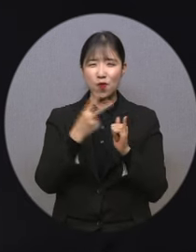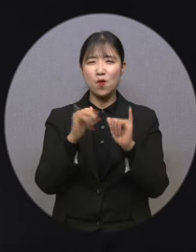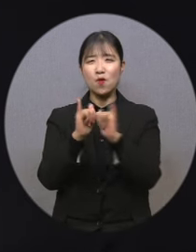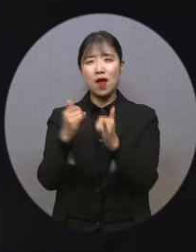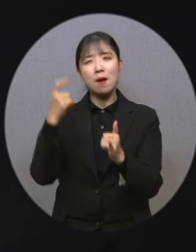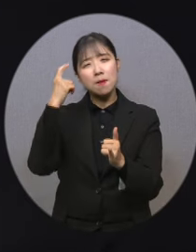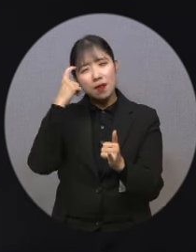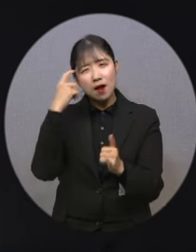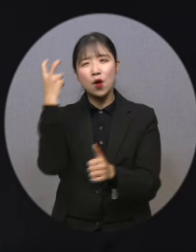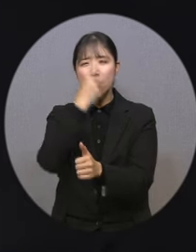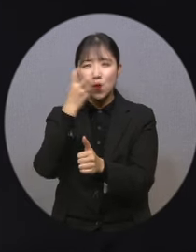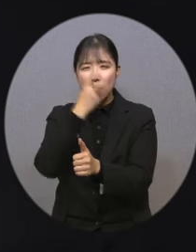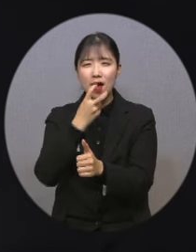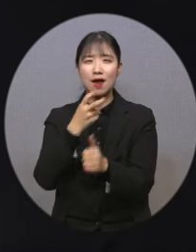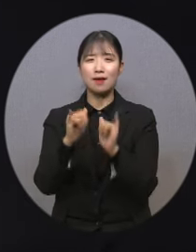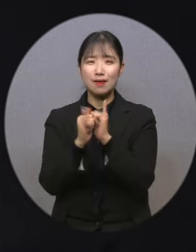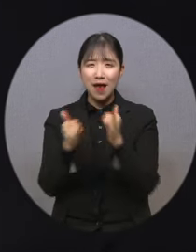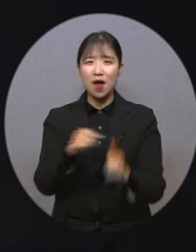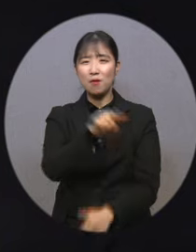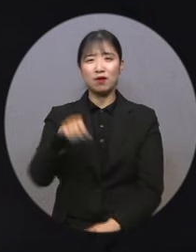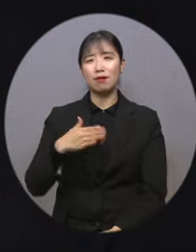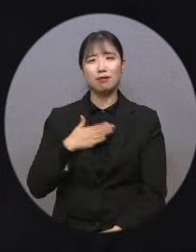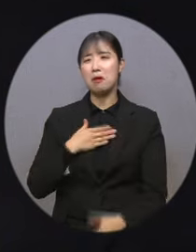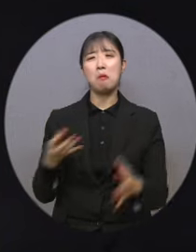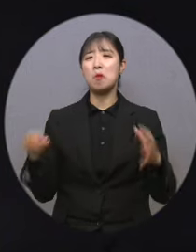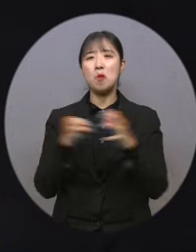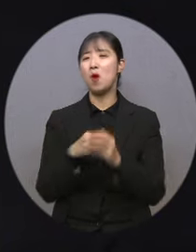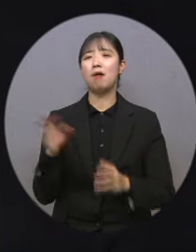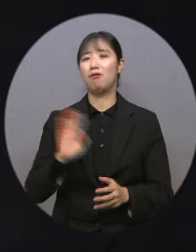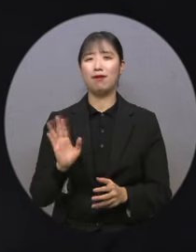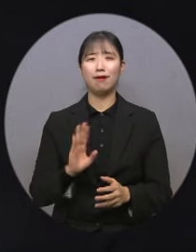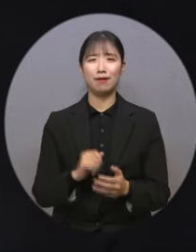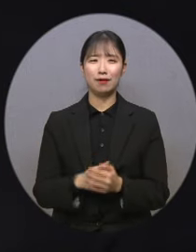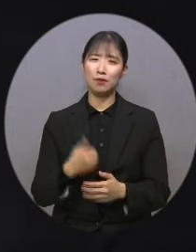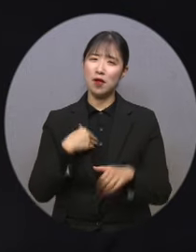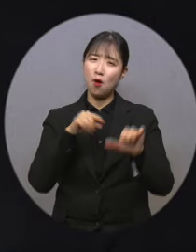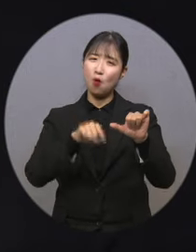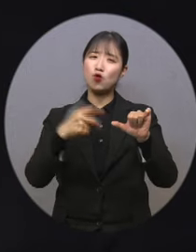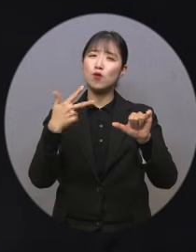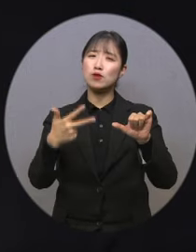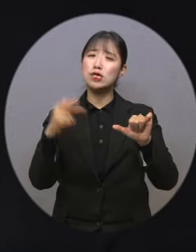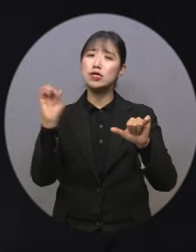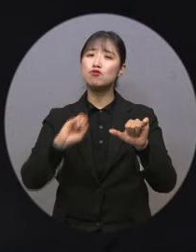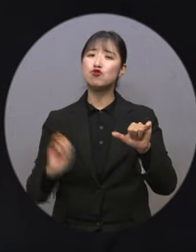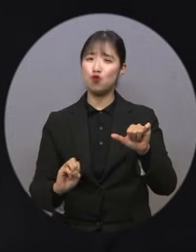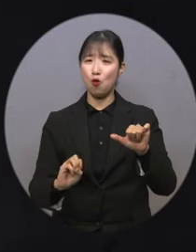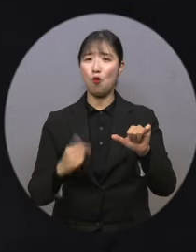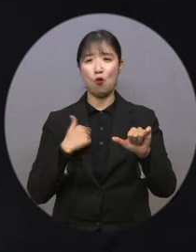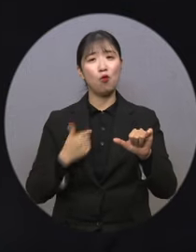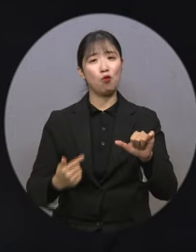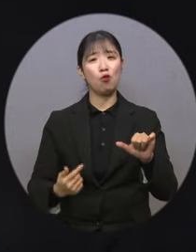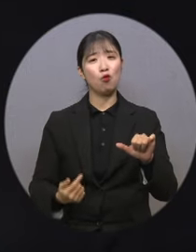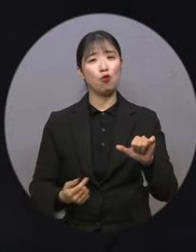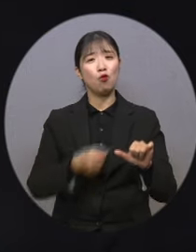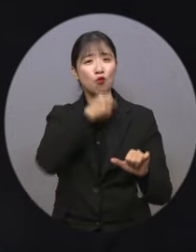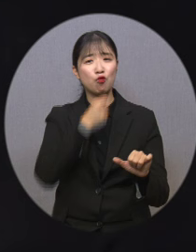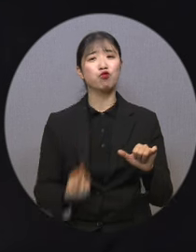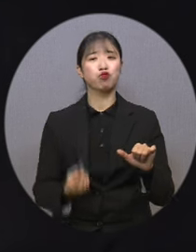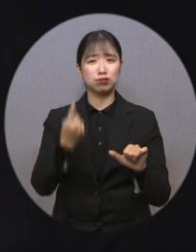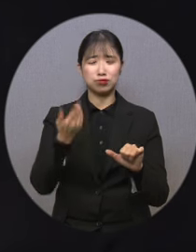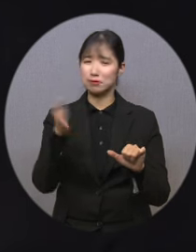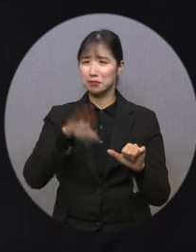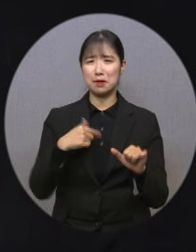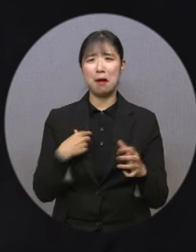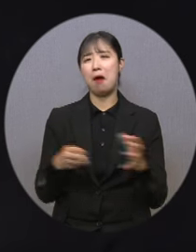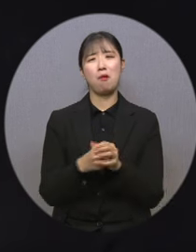쇼를 넣어주지 않자 내 잘 뇌 제가 뭐 5.7% 까지 나옴 지가 한 달이 넘었는데 묘사에 노 주질